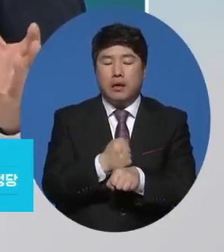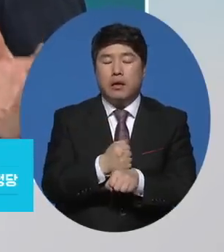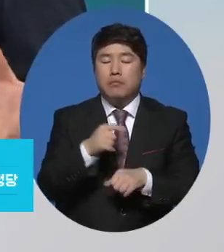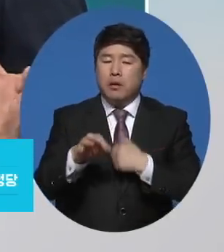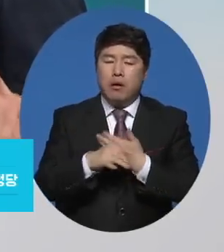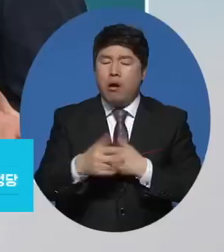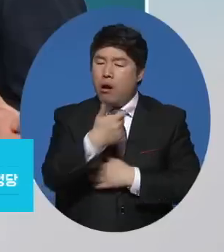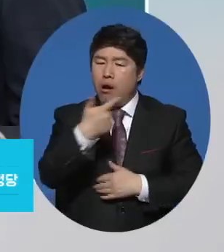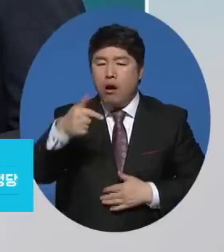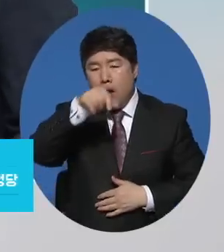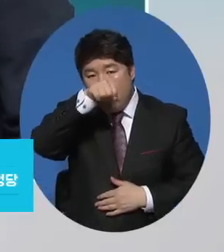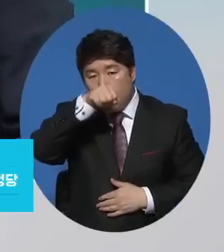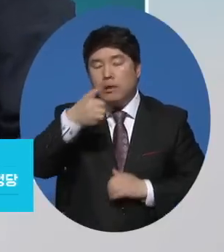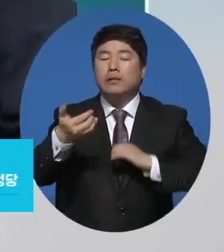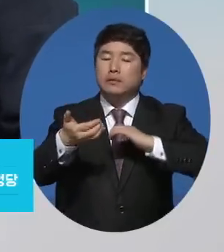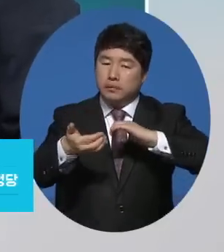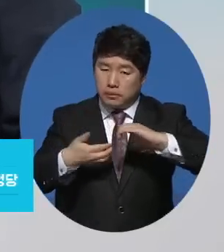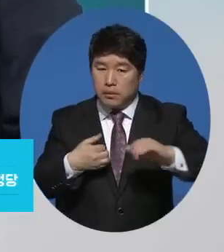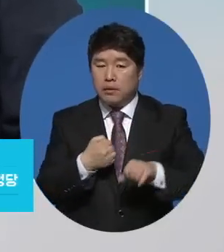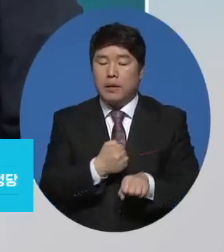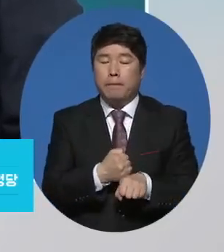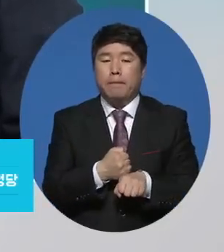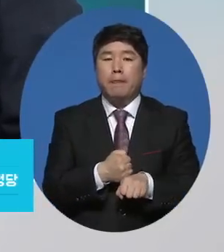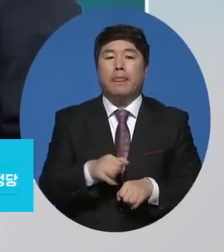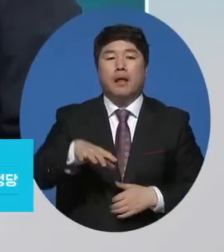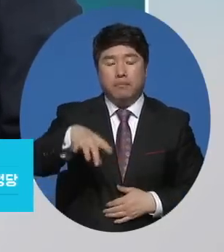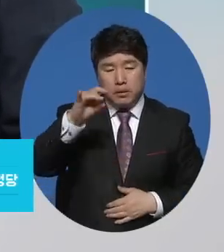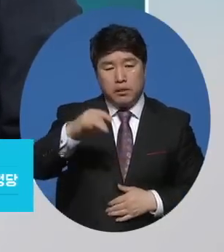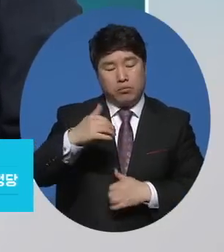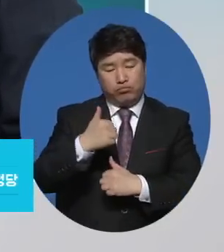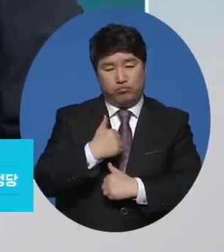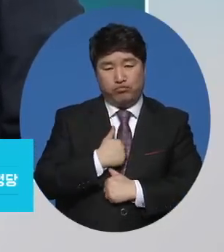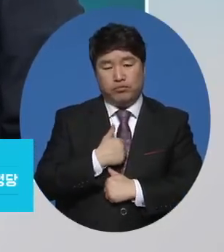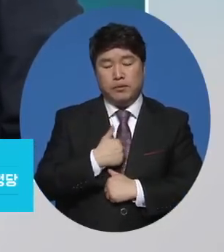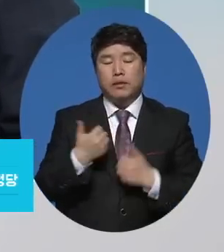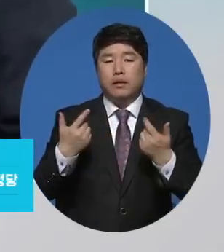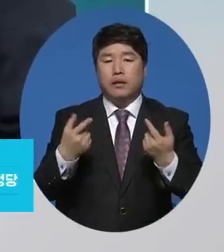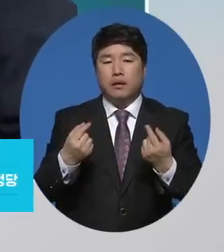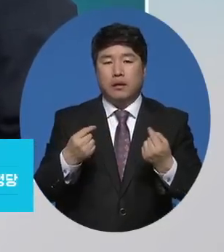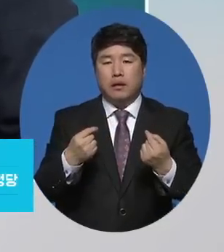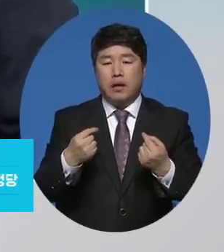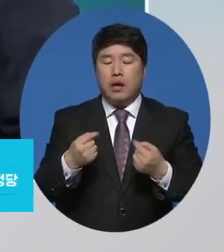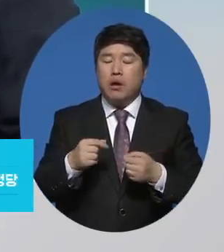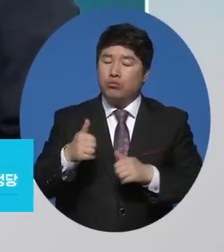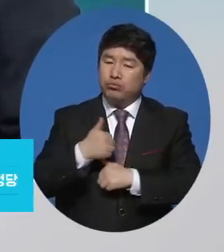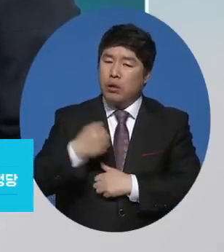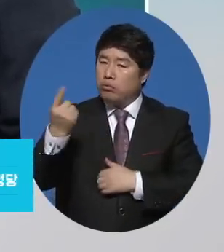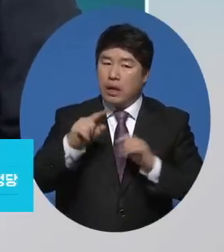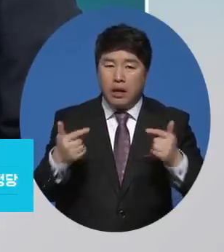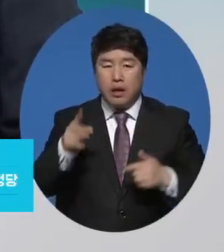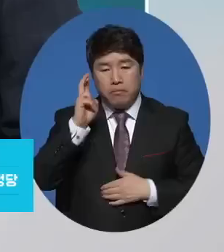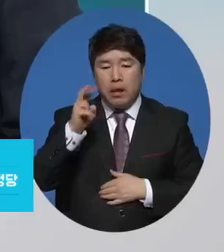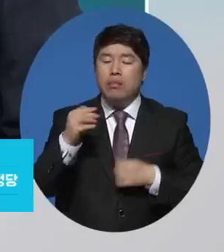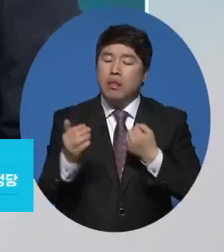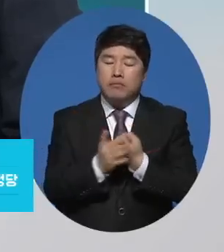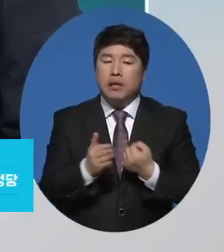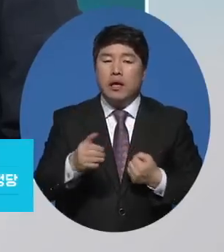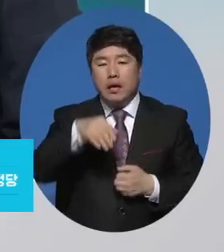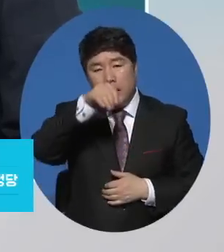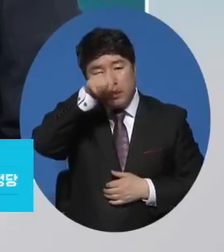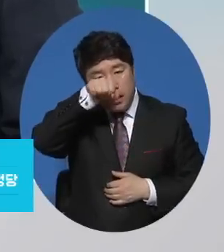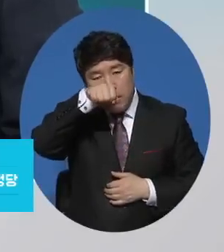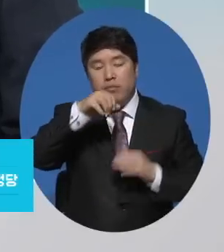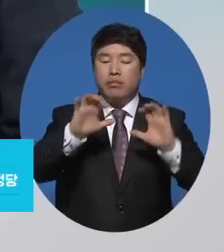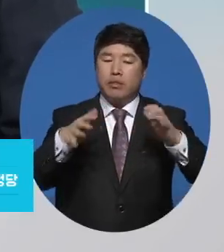어마어마한 예산 이전에 그 일단 군에 그렇게 안 올라 그럴거다 그래서 지금 대만도 몇